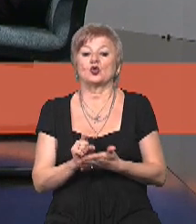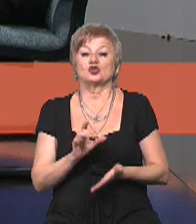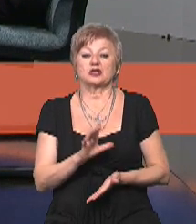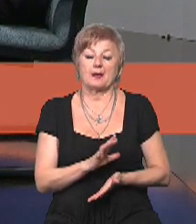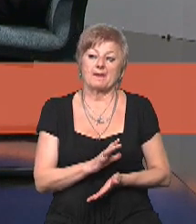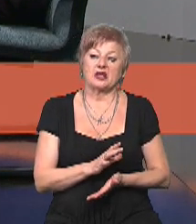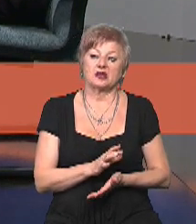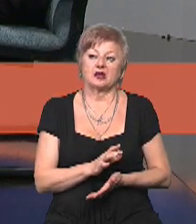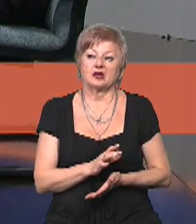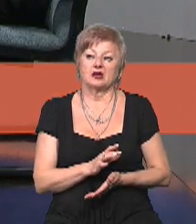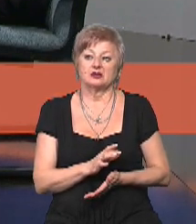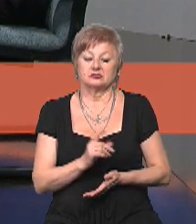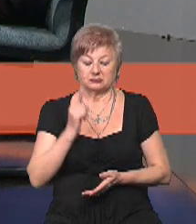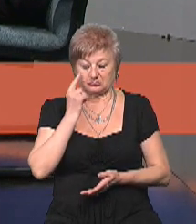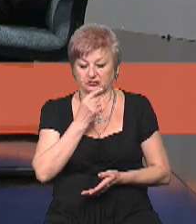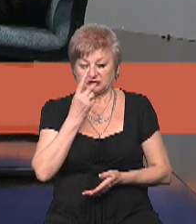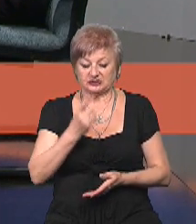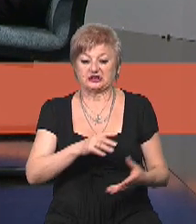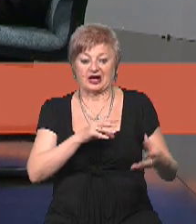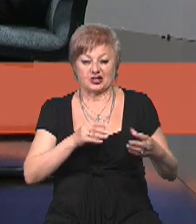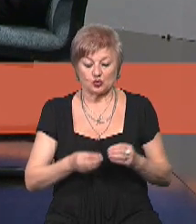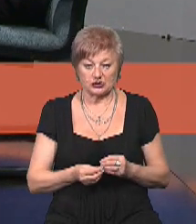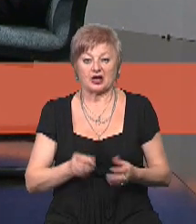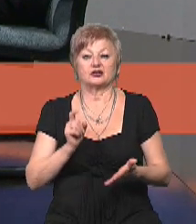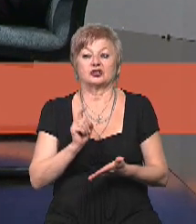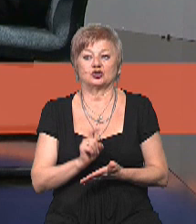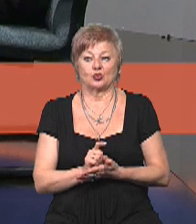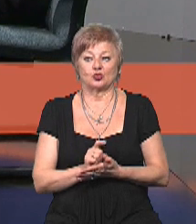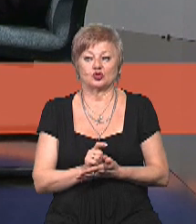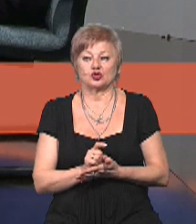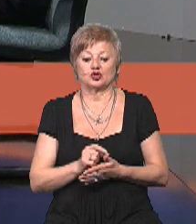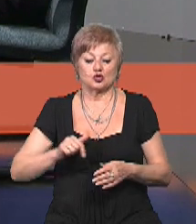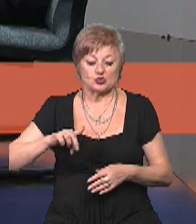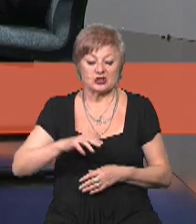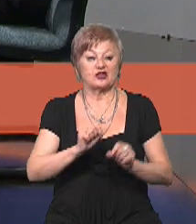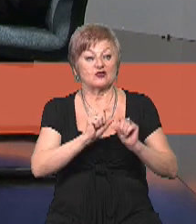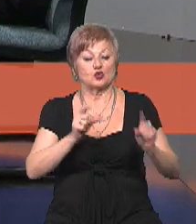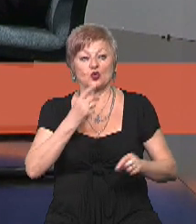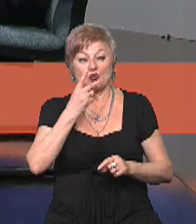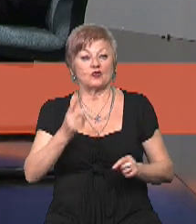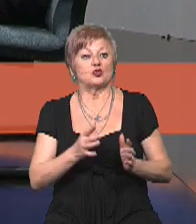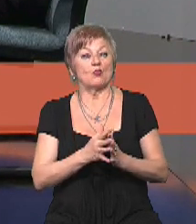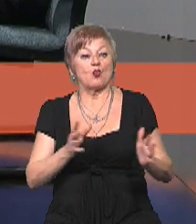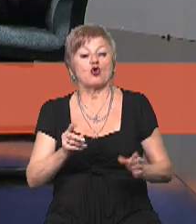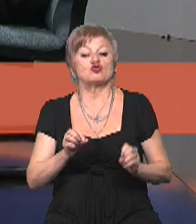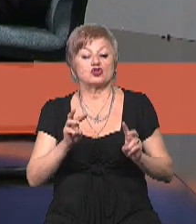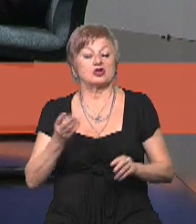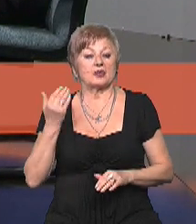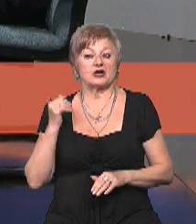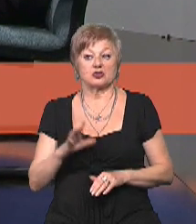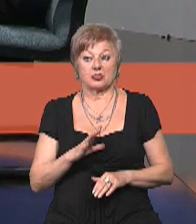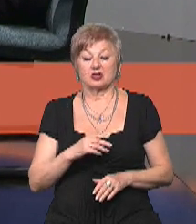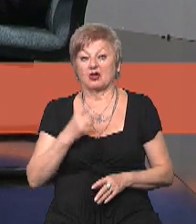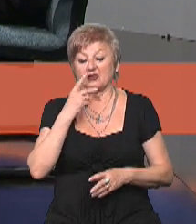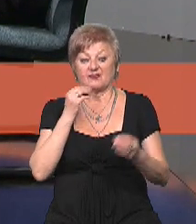якісь очевидні результати, вони повинні заходити в школу і бачити набагато більше, ніж було раніше, а наразі вони